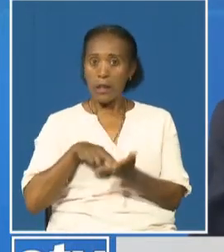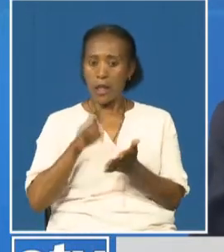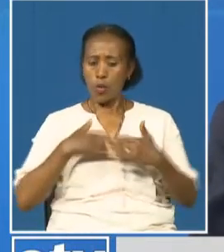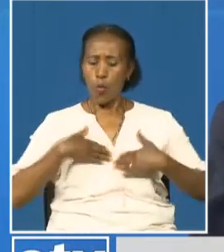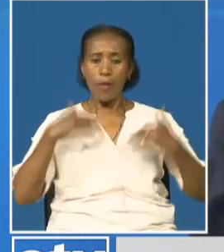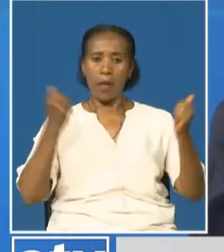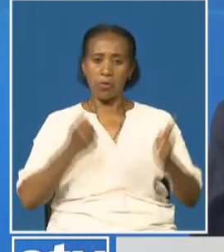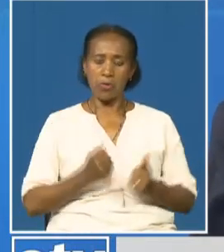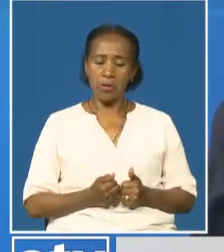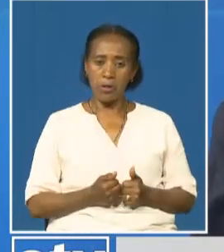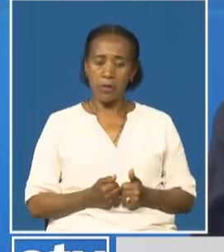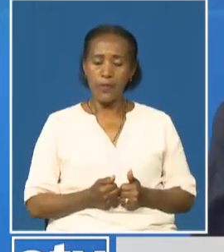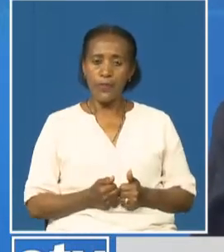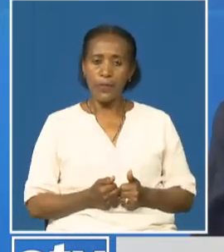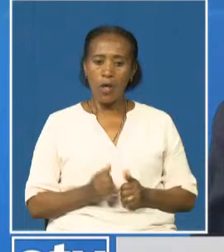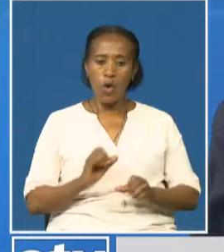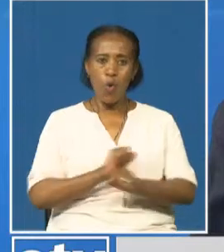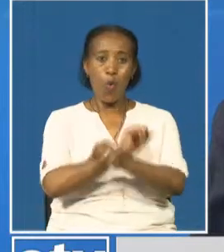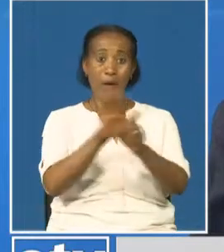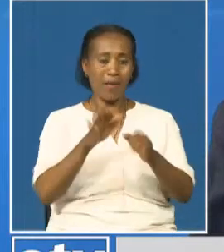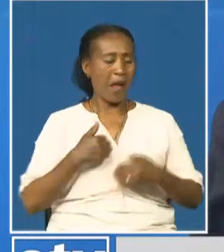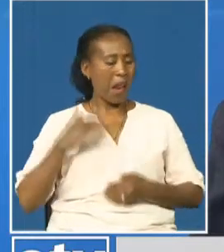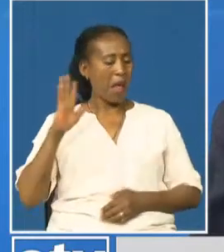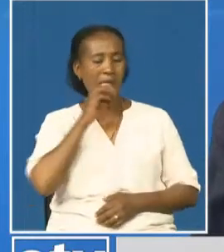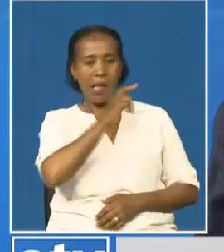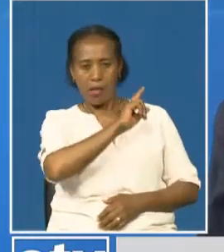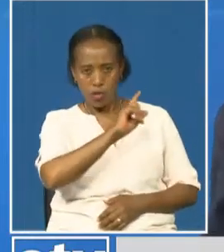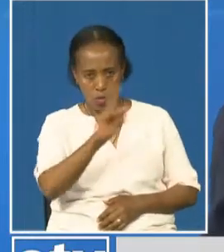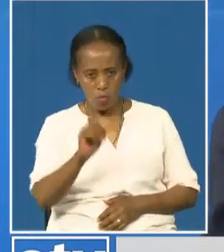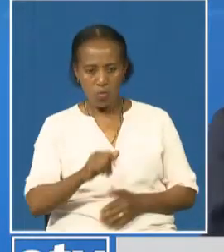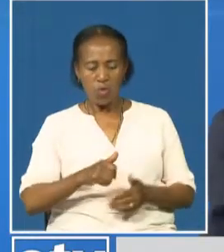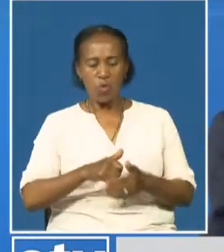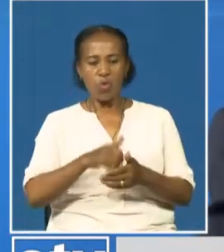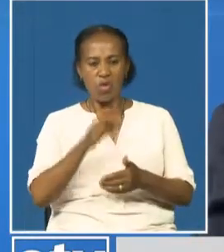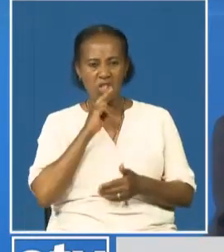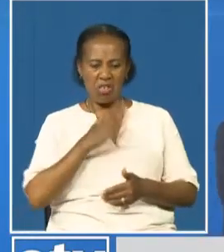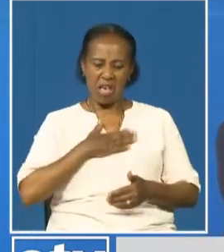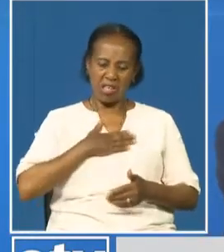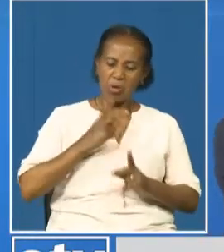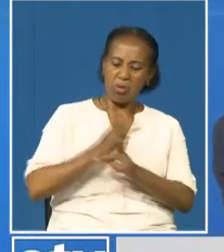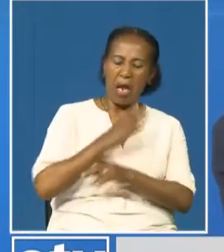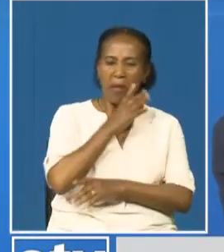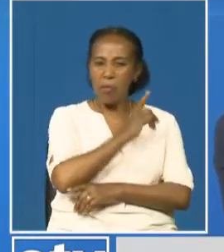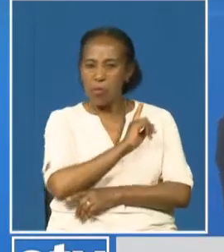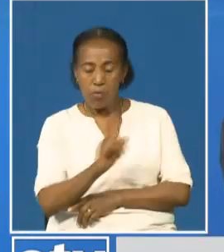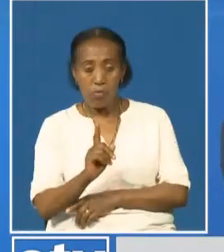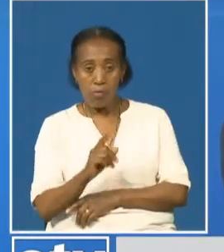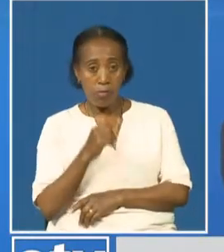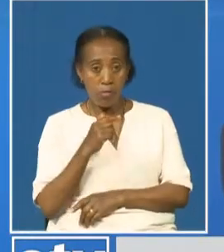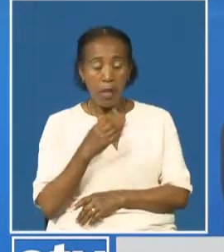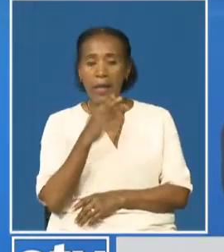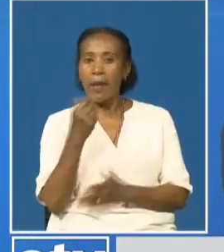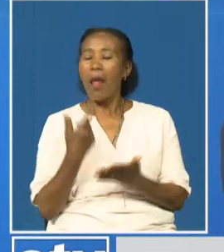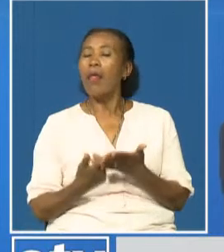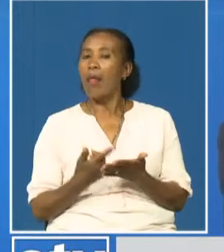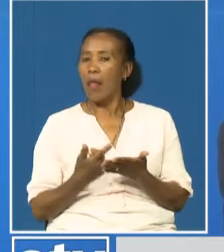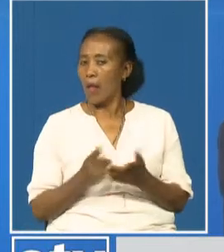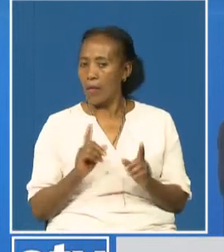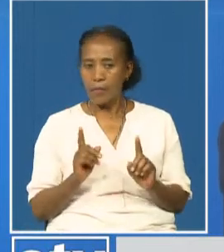ነው ወጣቶች ኮሮና ያለ አይመስላቸውም ውጭ ናቸው ራሳቸውን አይጠብቁም የሚል ነውና ይሄ